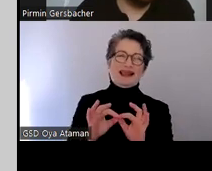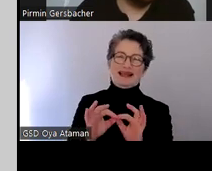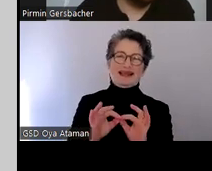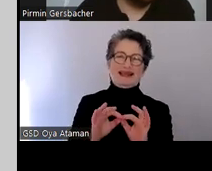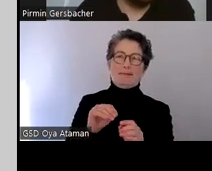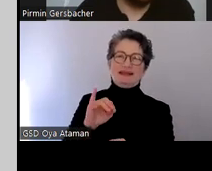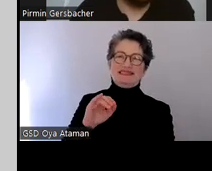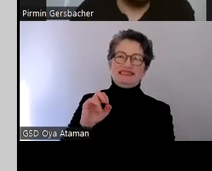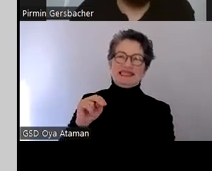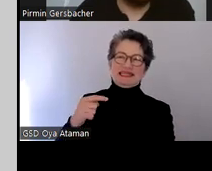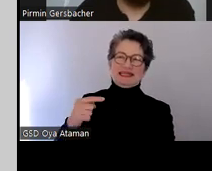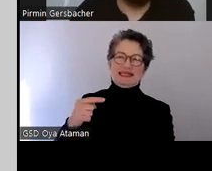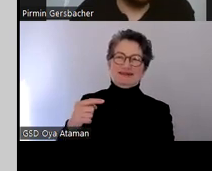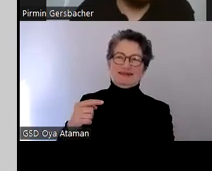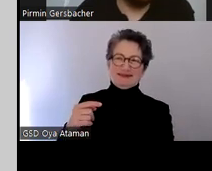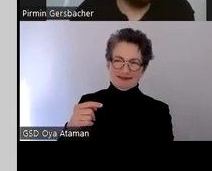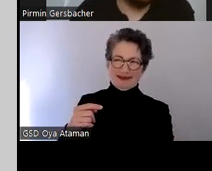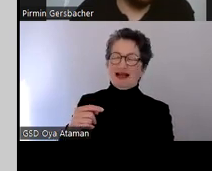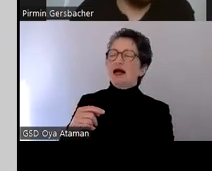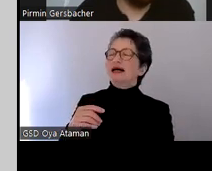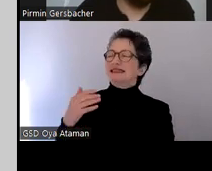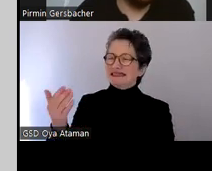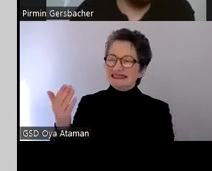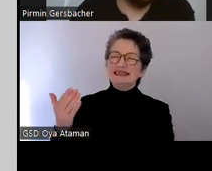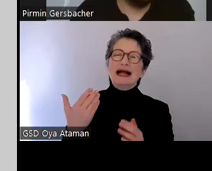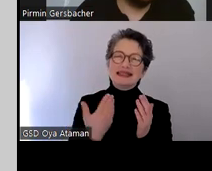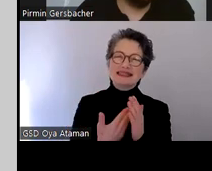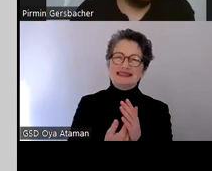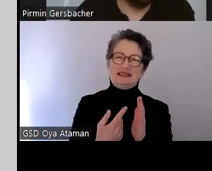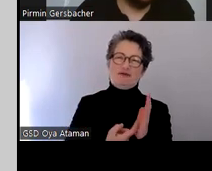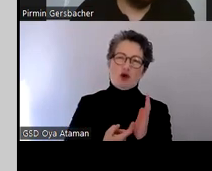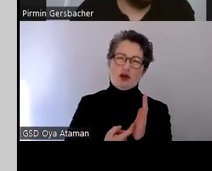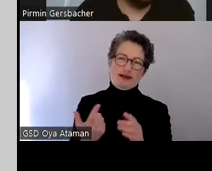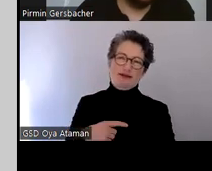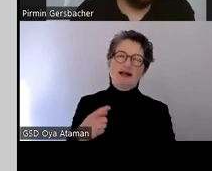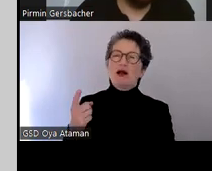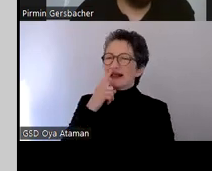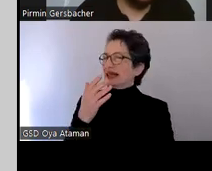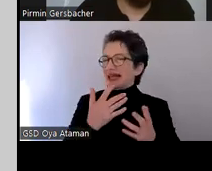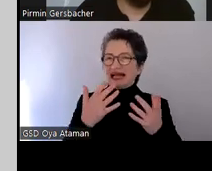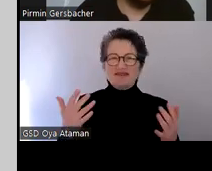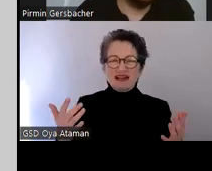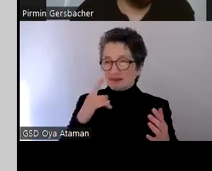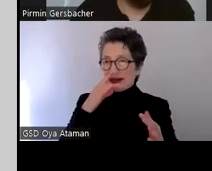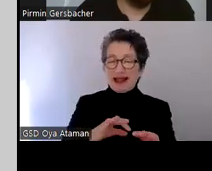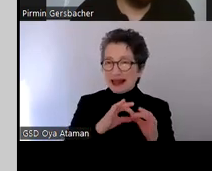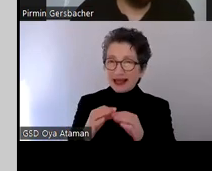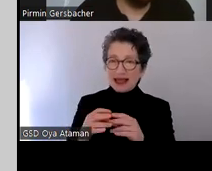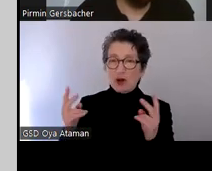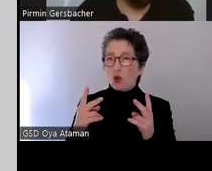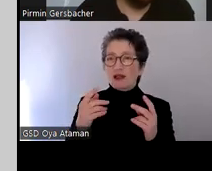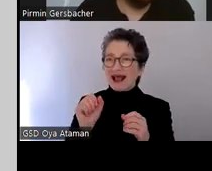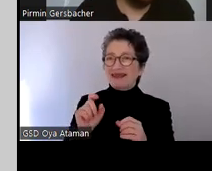quasi genau das, was jetzt hier beim Checkpunkt gefordert wird, dass eben solch irgendwas, was zum Link oder irgendwas, das